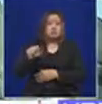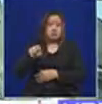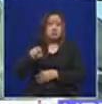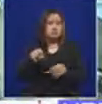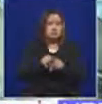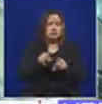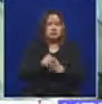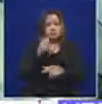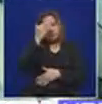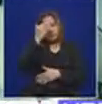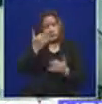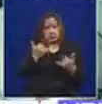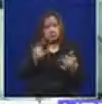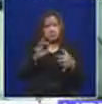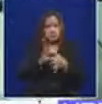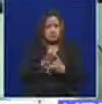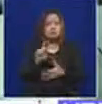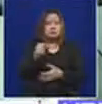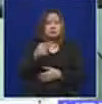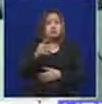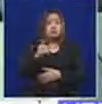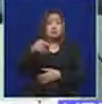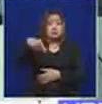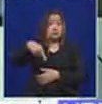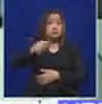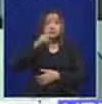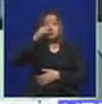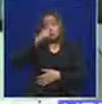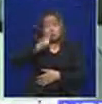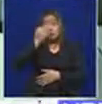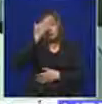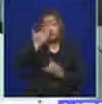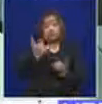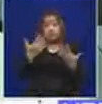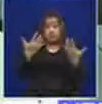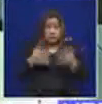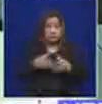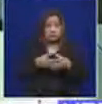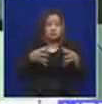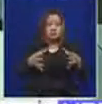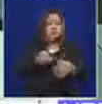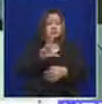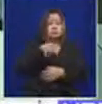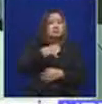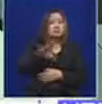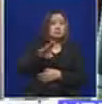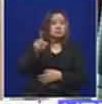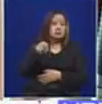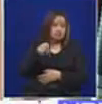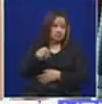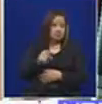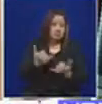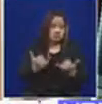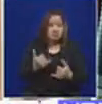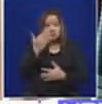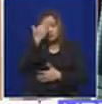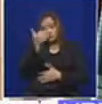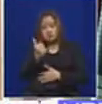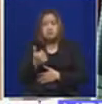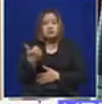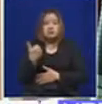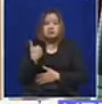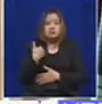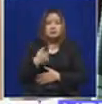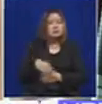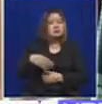องกับผลิตภัณฑ์มวลรวมในประเทศหรือว่า GDP ที่คาดว่าจะเติบโตร้อยละ 3-4 นะคะโดยแบ่งเป็นการใช้น้ำมันเบ